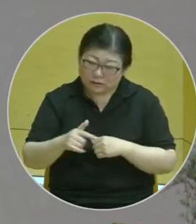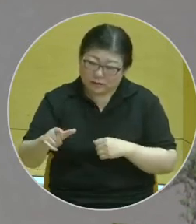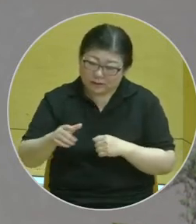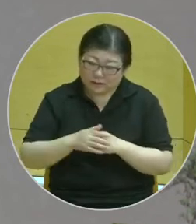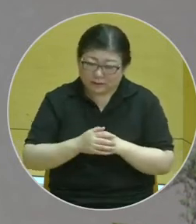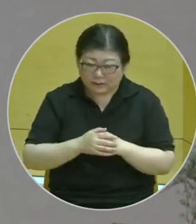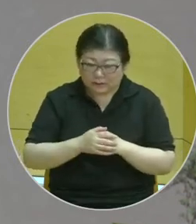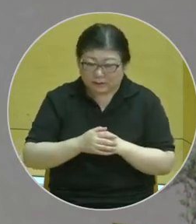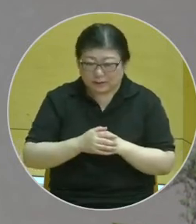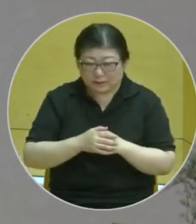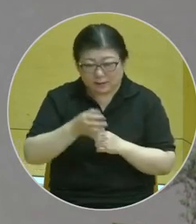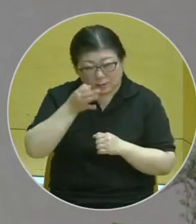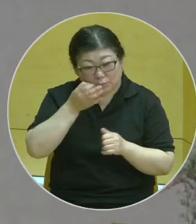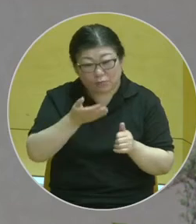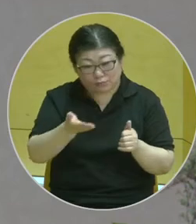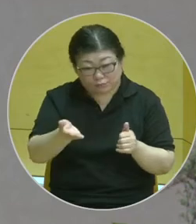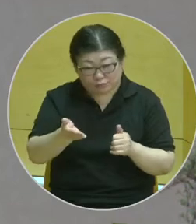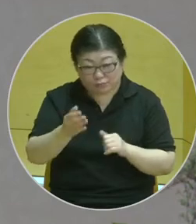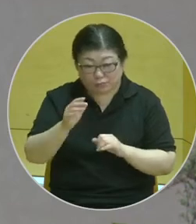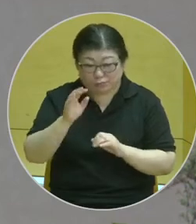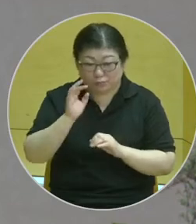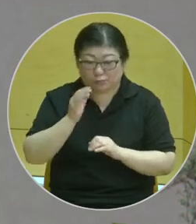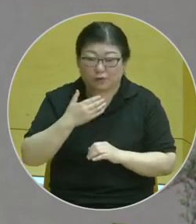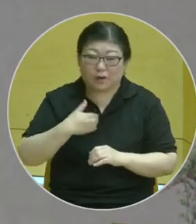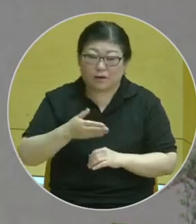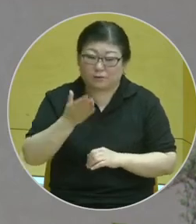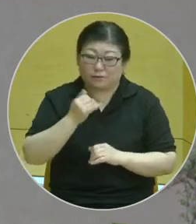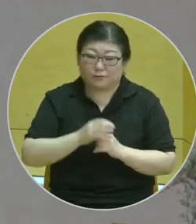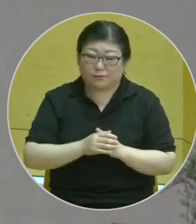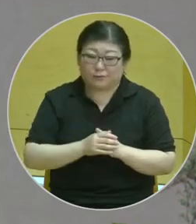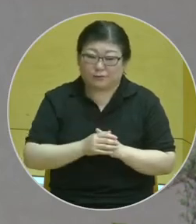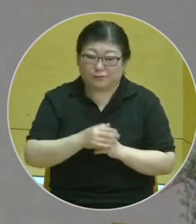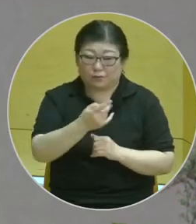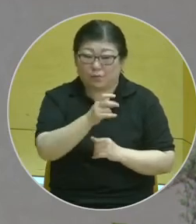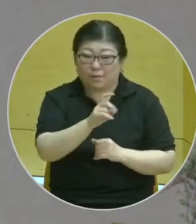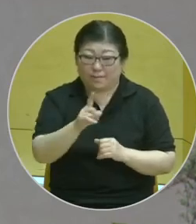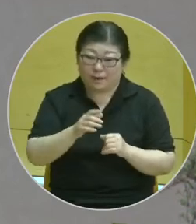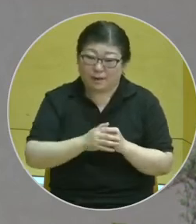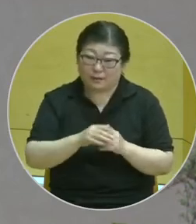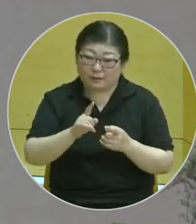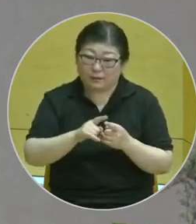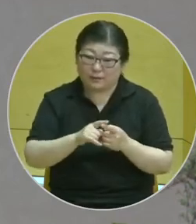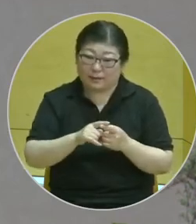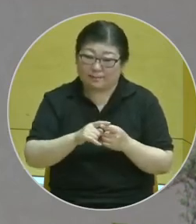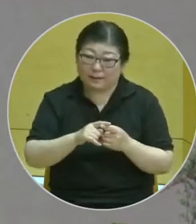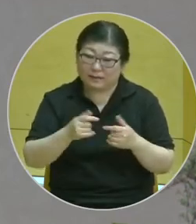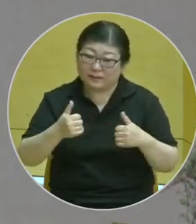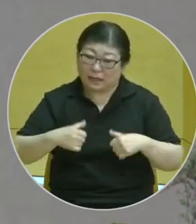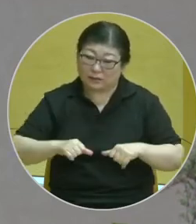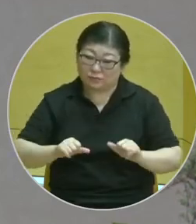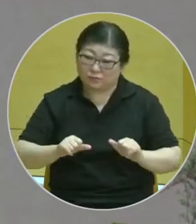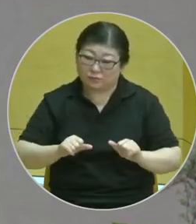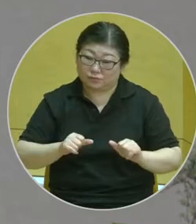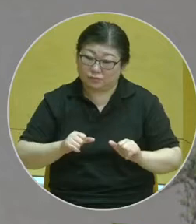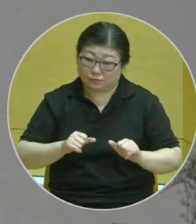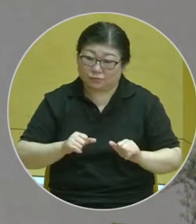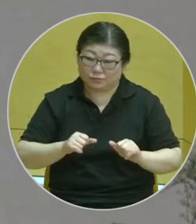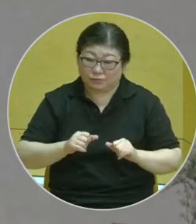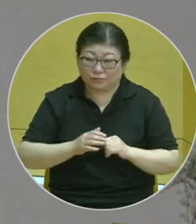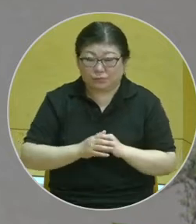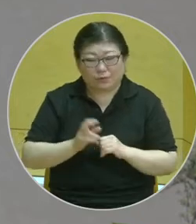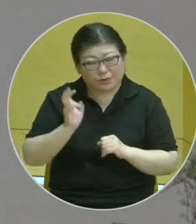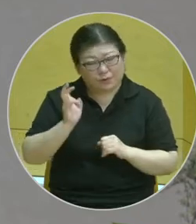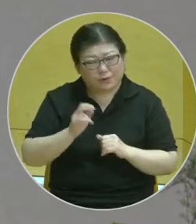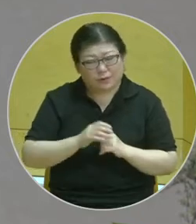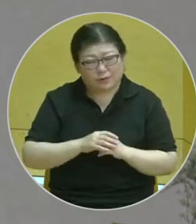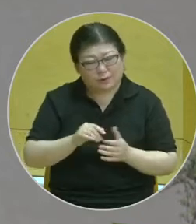제공해 주고 있다는 것을 살펴 봅니다 이번에 대해서 알려진 것은 그는 상동 이었을 것이다 그렇게 예상을 하고 있고 직업은